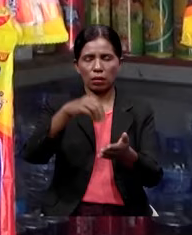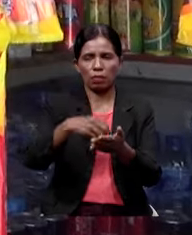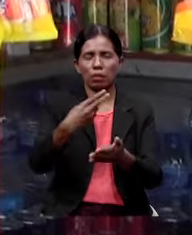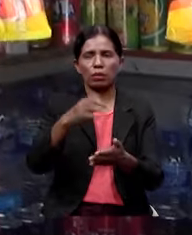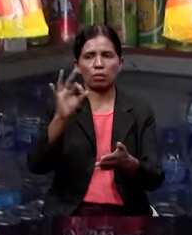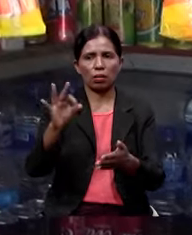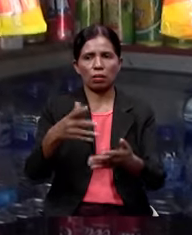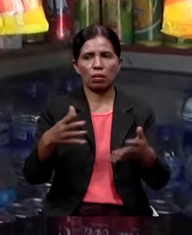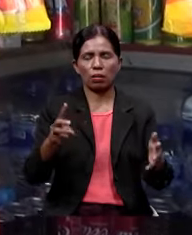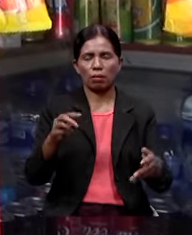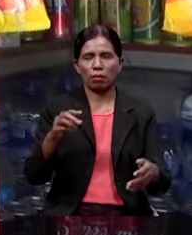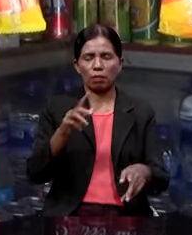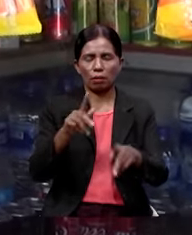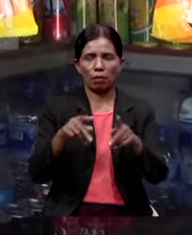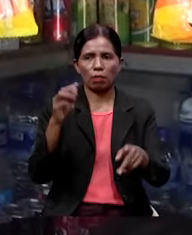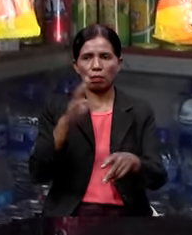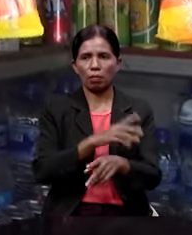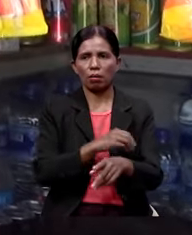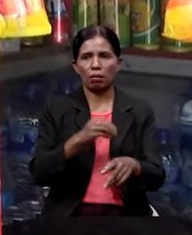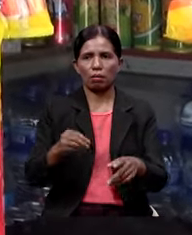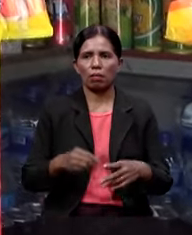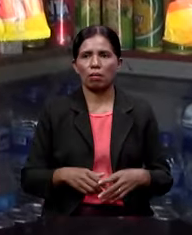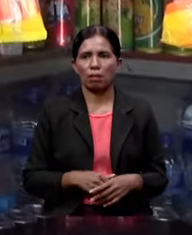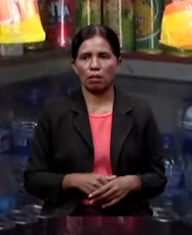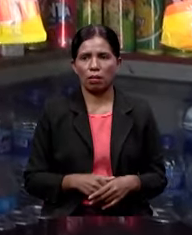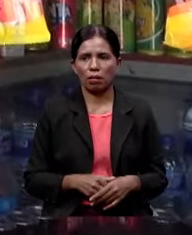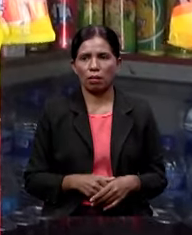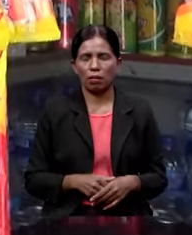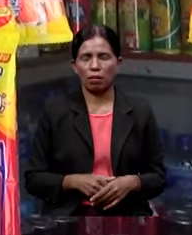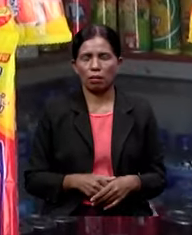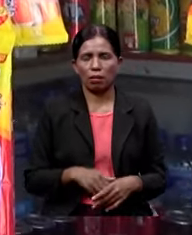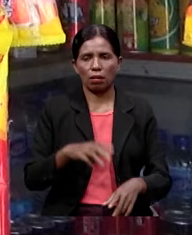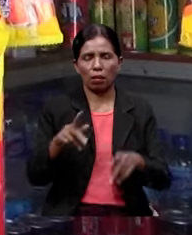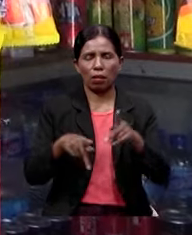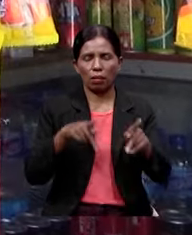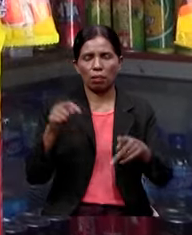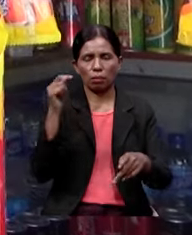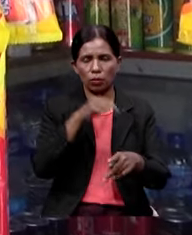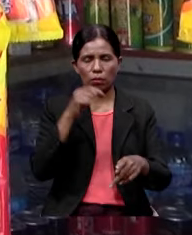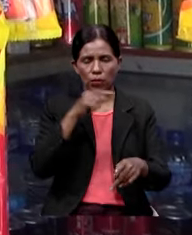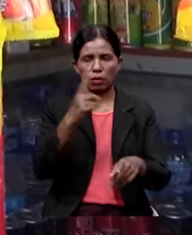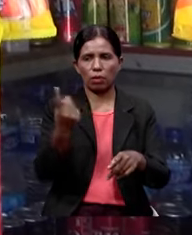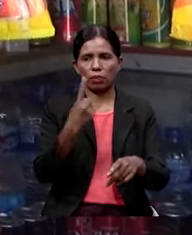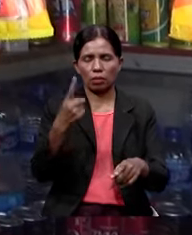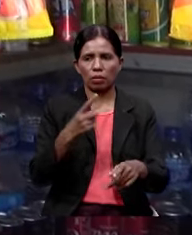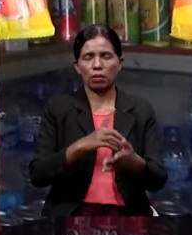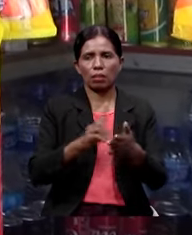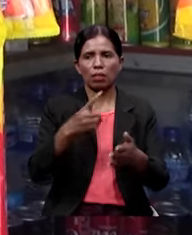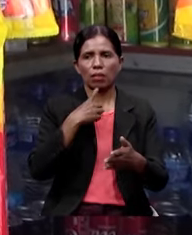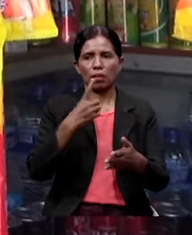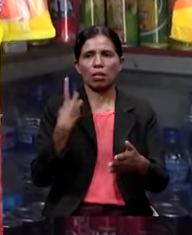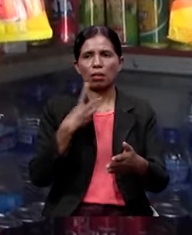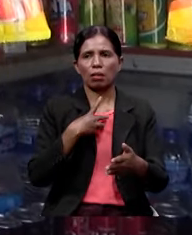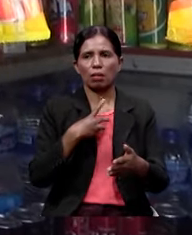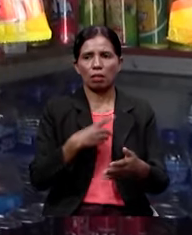be bot ma bosok fobu barbar fobu ne nuka bosok bosok ba be bot sira sok el dia semana am lor haris fatin me tau semana am mai